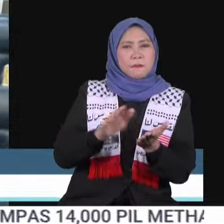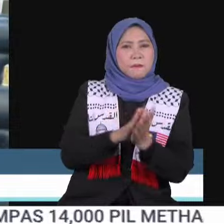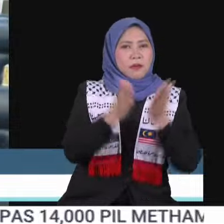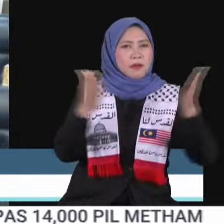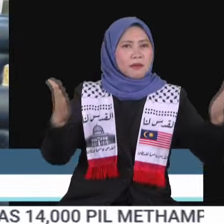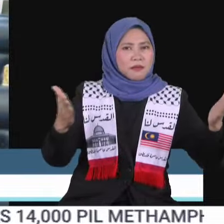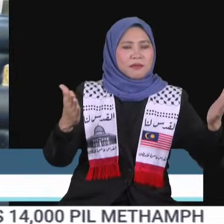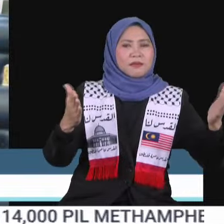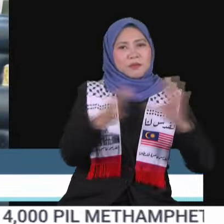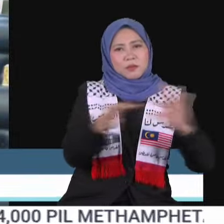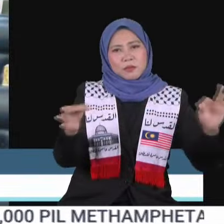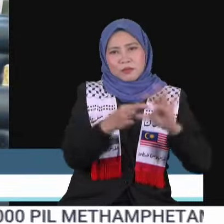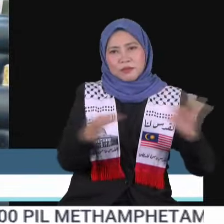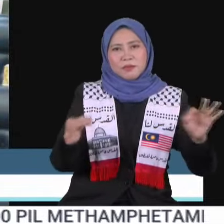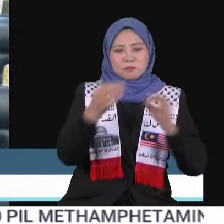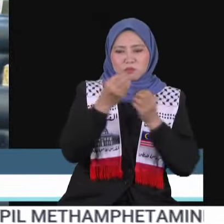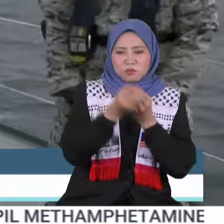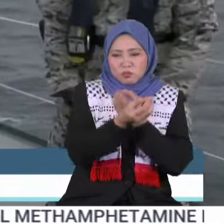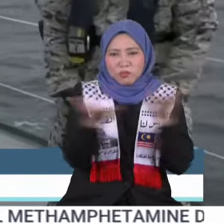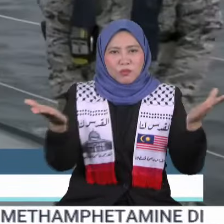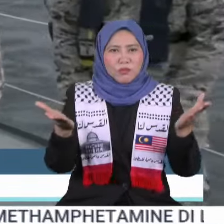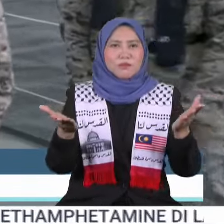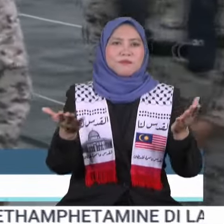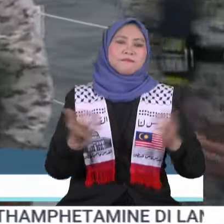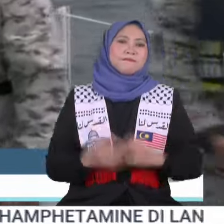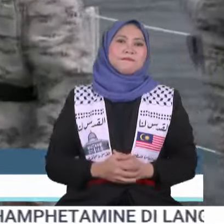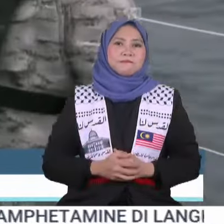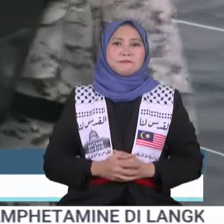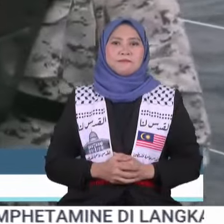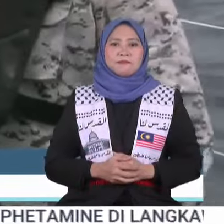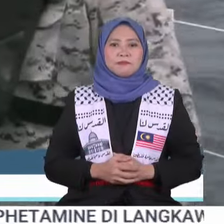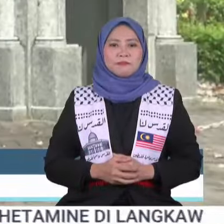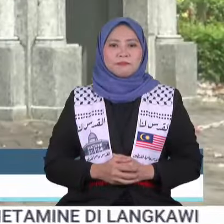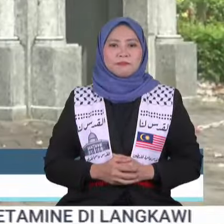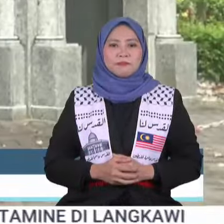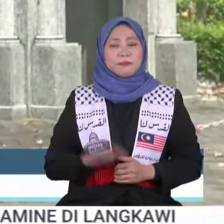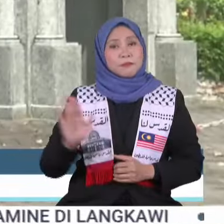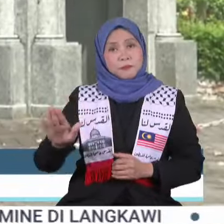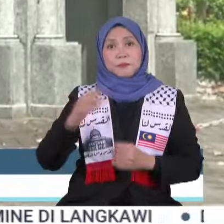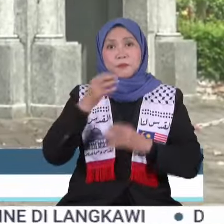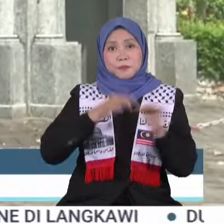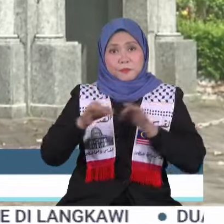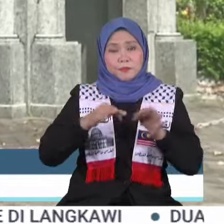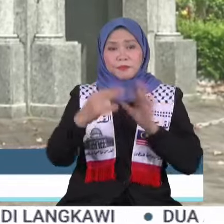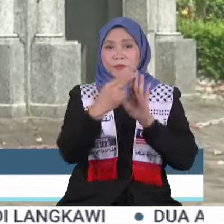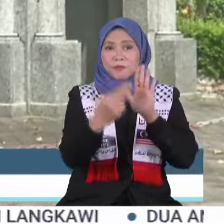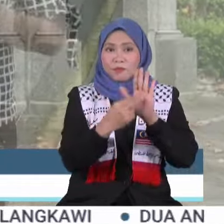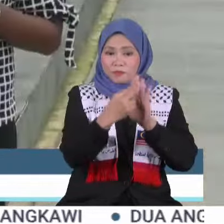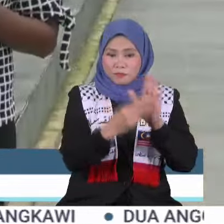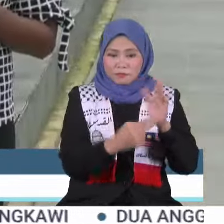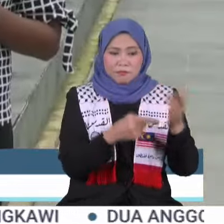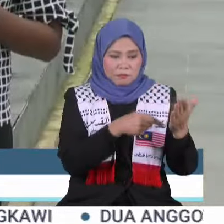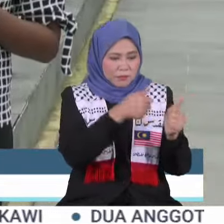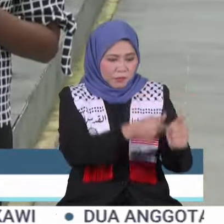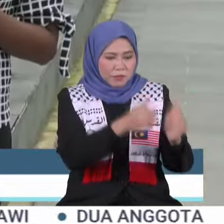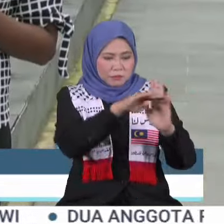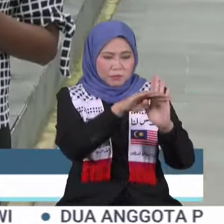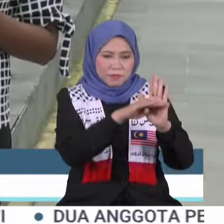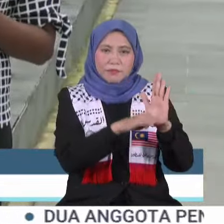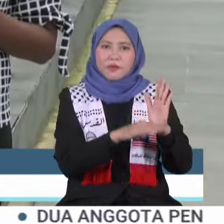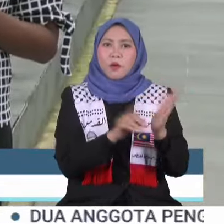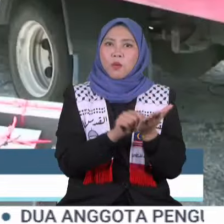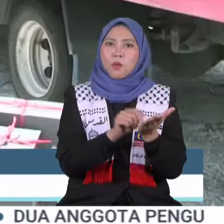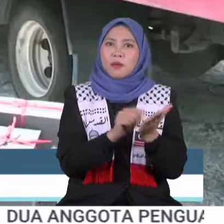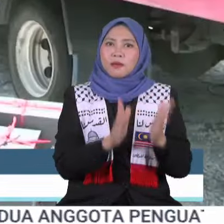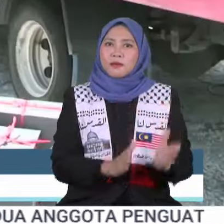yang menceritakan tentang skandal jelas beliau lagi undang-undang sedia ada termasuk kod etika